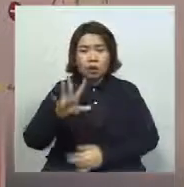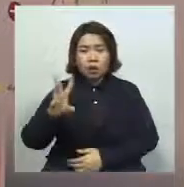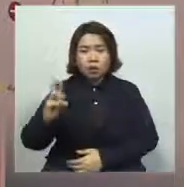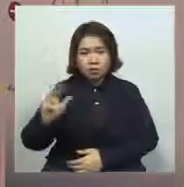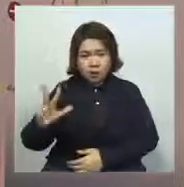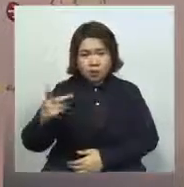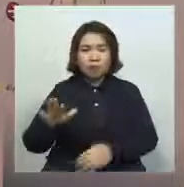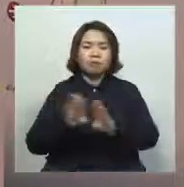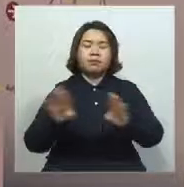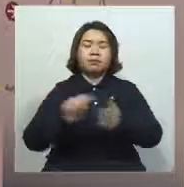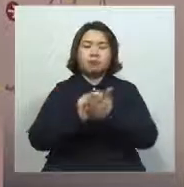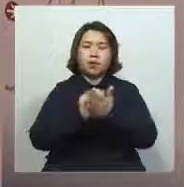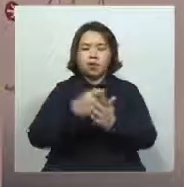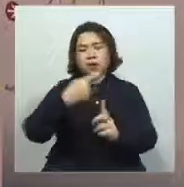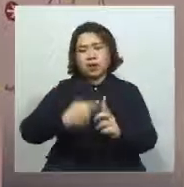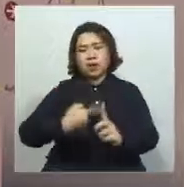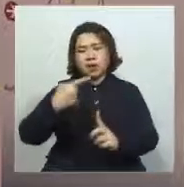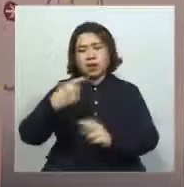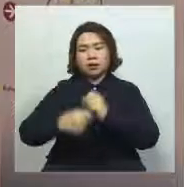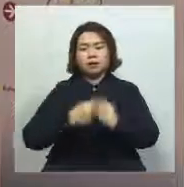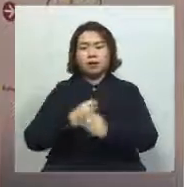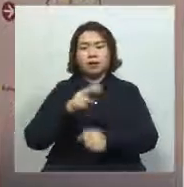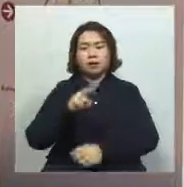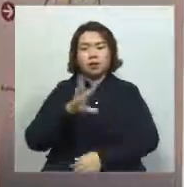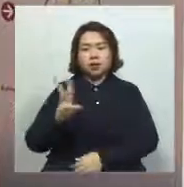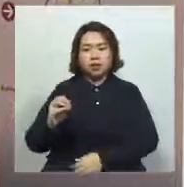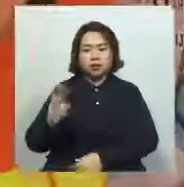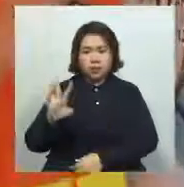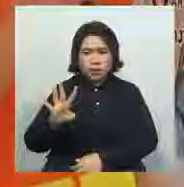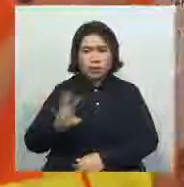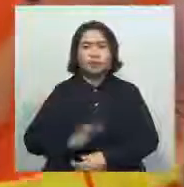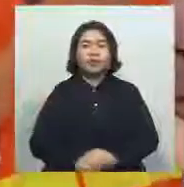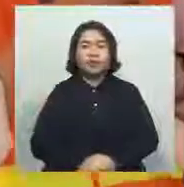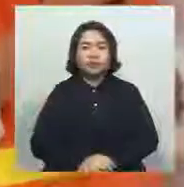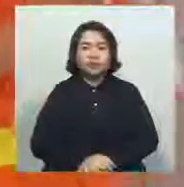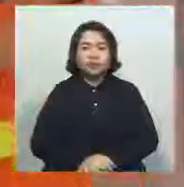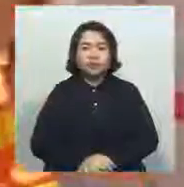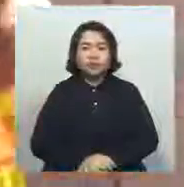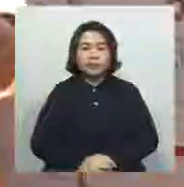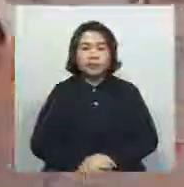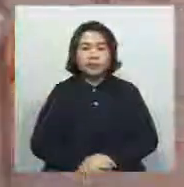จะเปิดให้บริการในช่วงของเดือนมกราคมปี2564ค่ะ